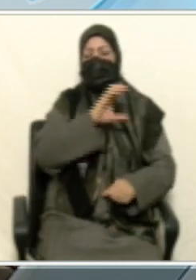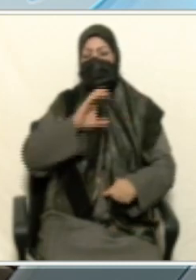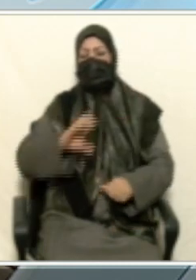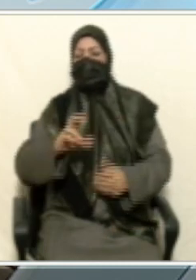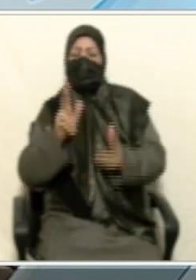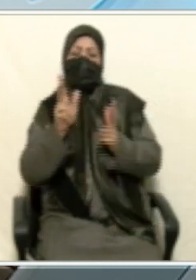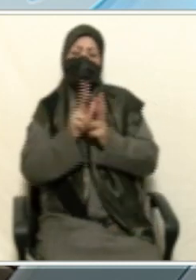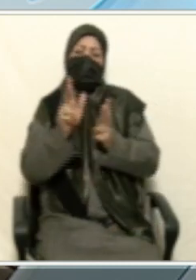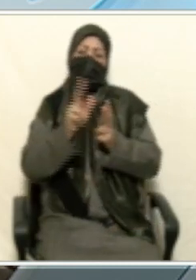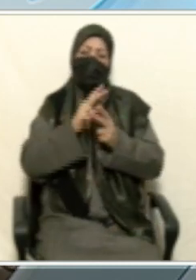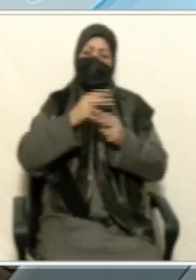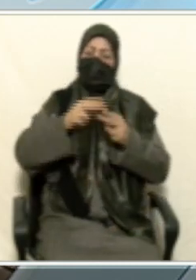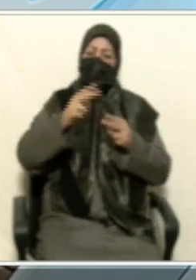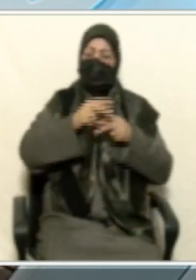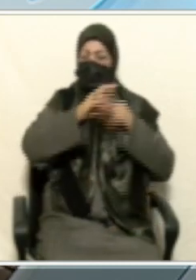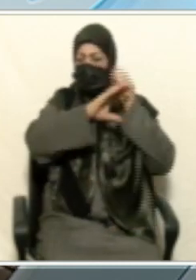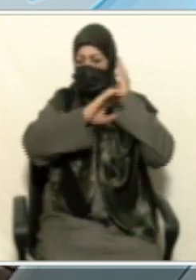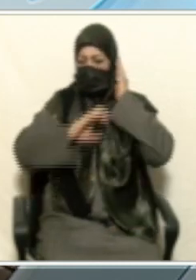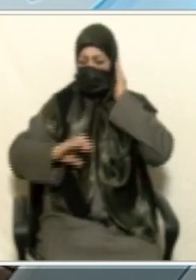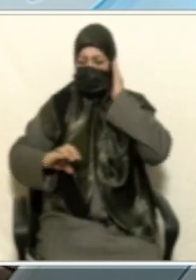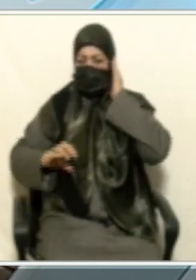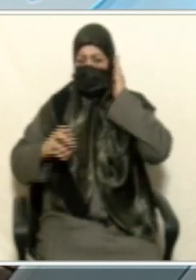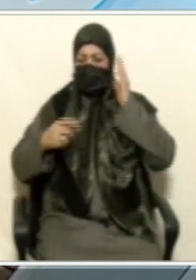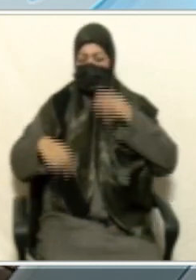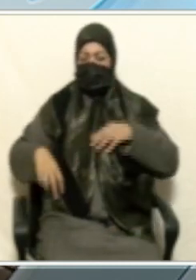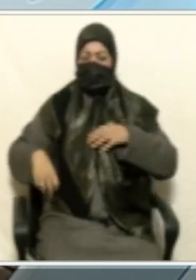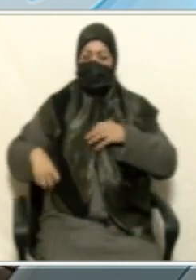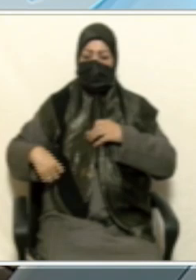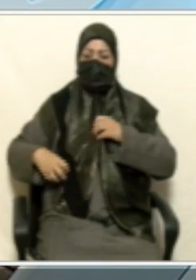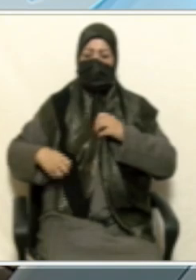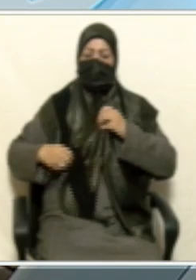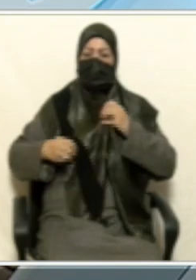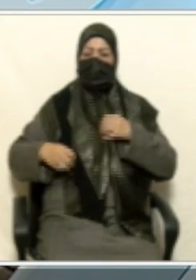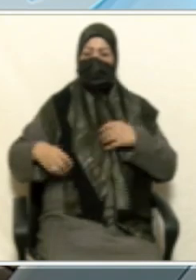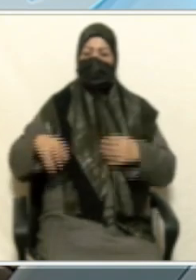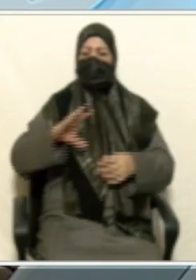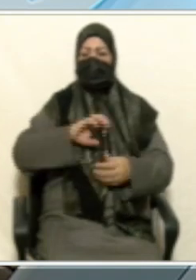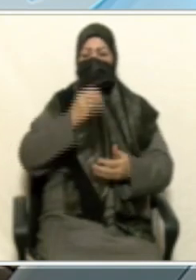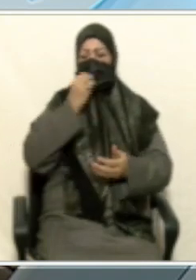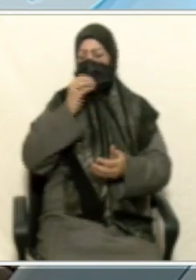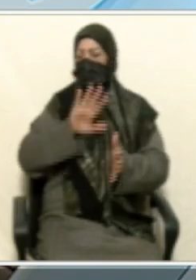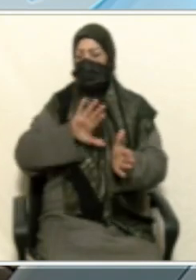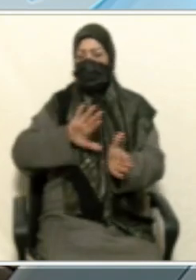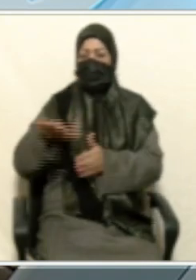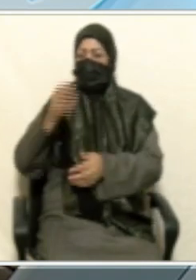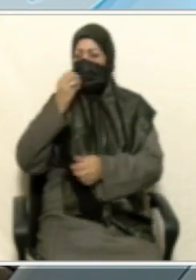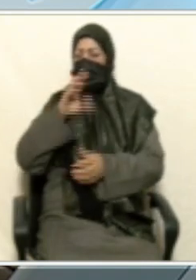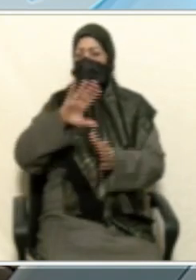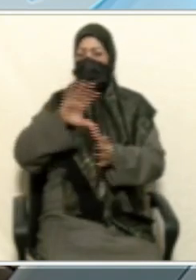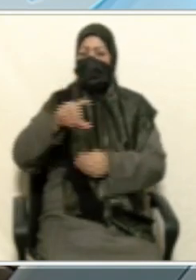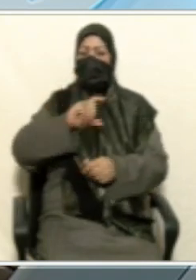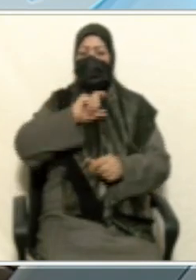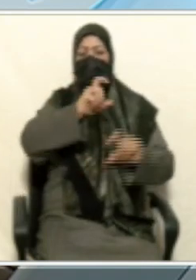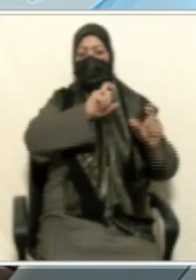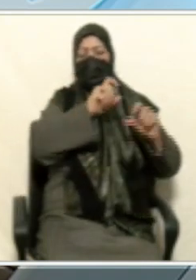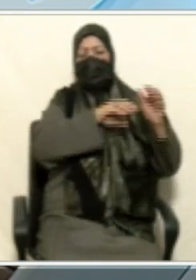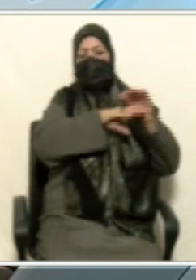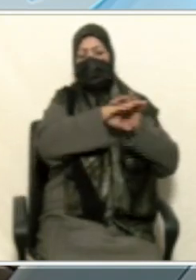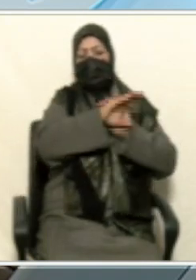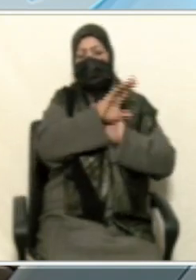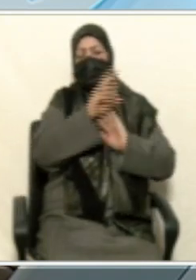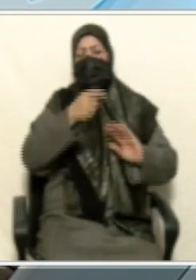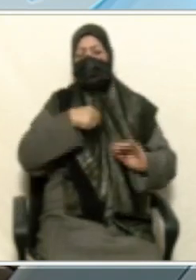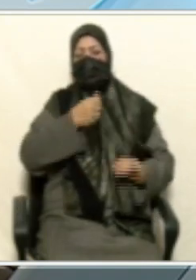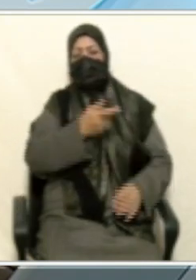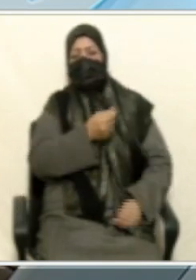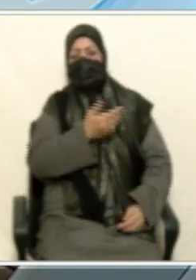يريد أن أستلف منه ليس داخلا في معيشتهم في أكلهم وشربهم، لكن أنا محتاج وأريد أن أستلف، هل يجوز؟